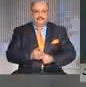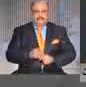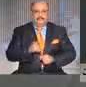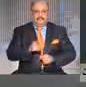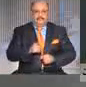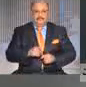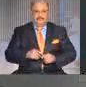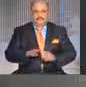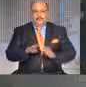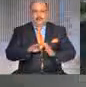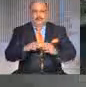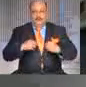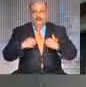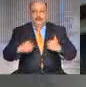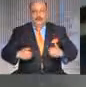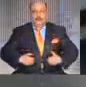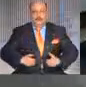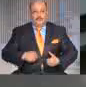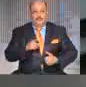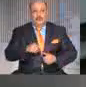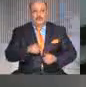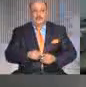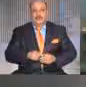عليهم 102 قتيل و575